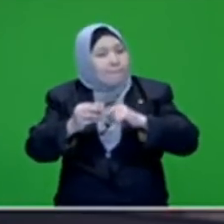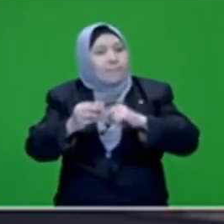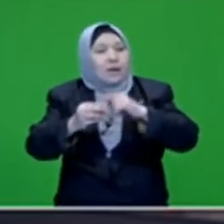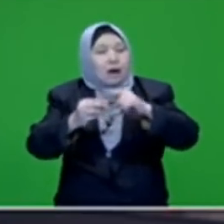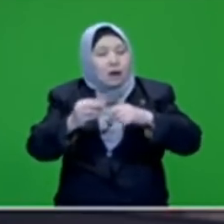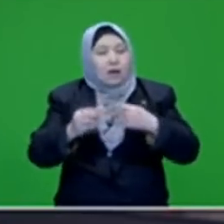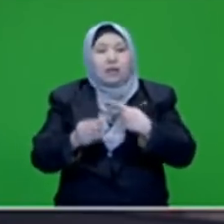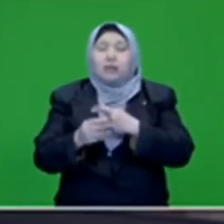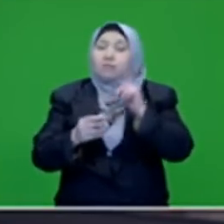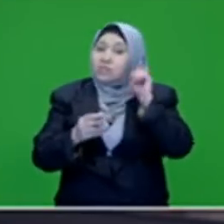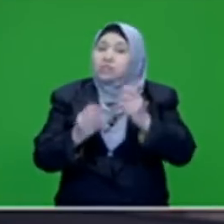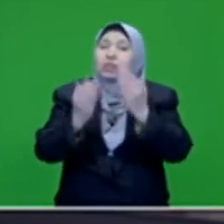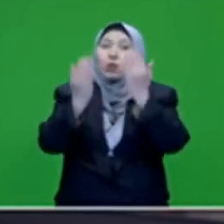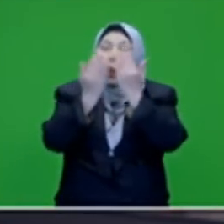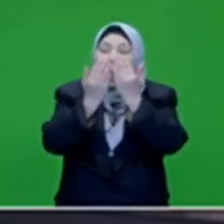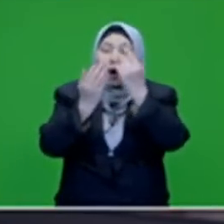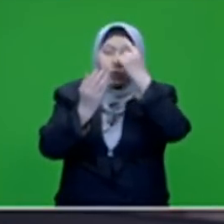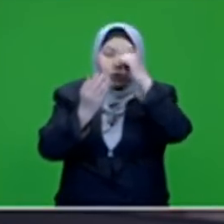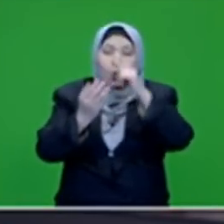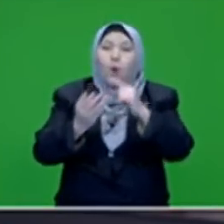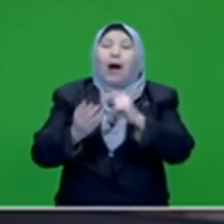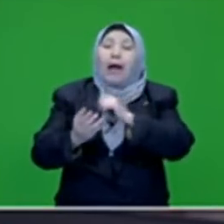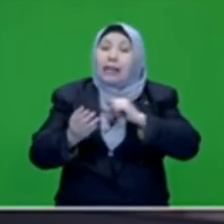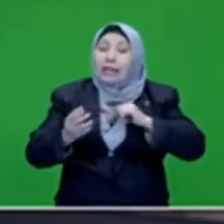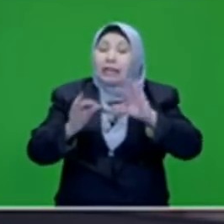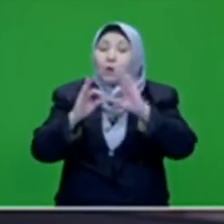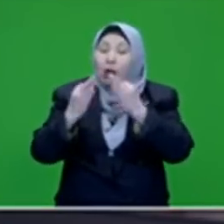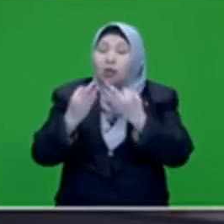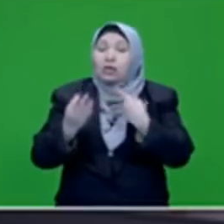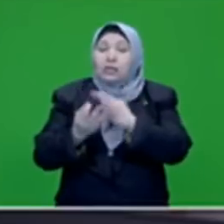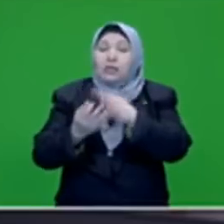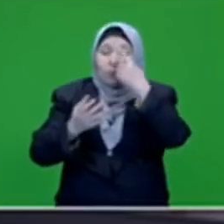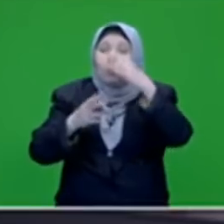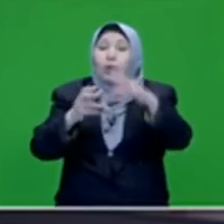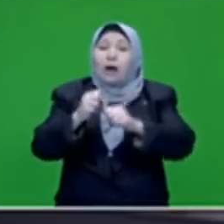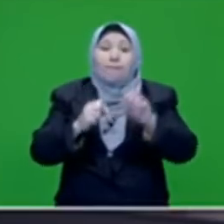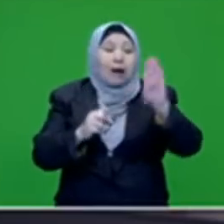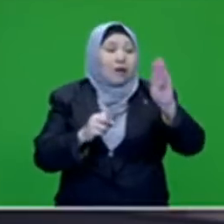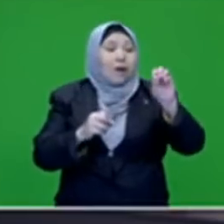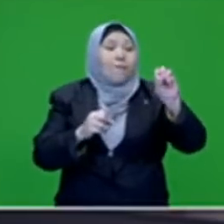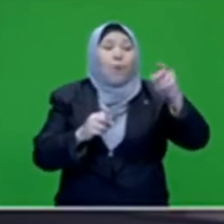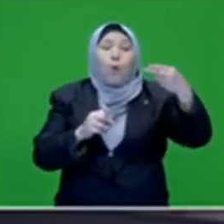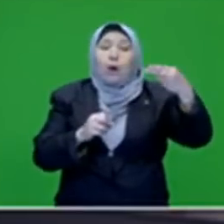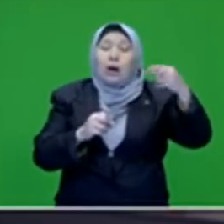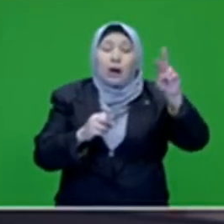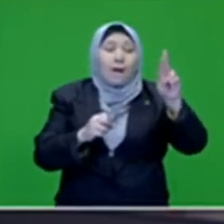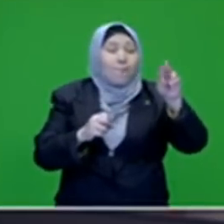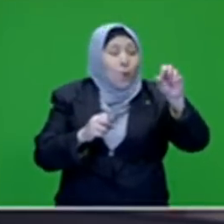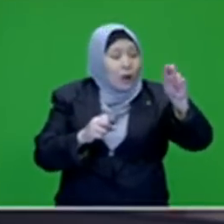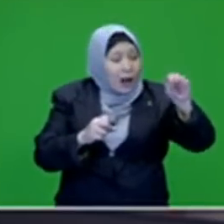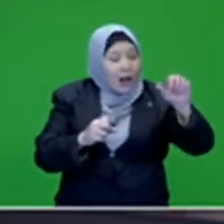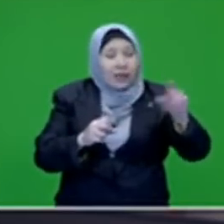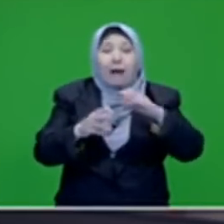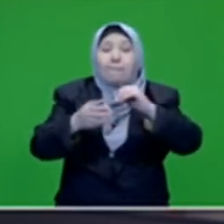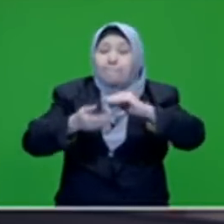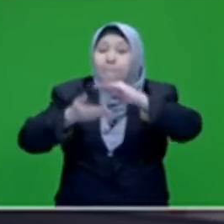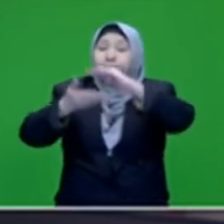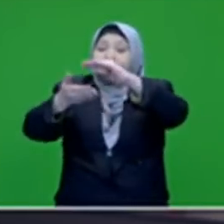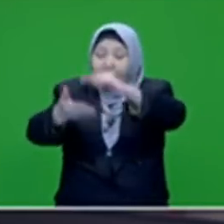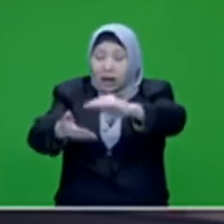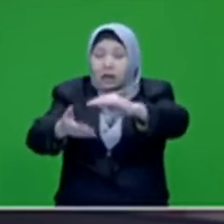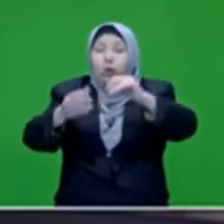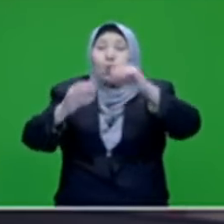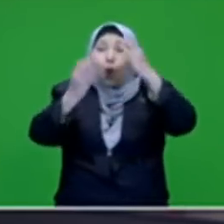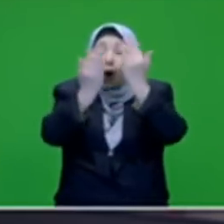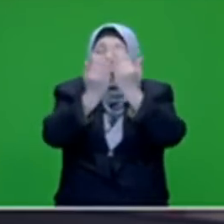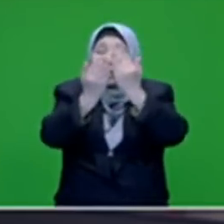kena doa untuk ahli keluarga kita yang dah Islam pun untuk dapat Burhan dan bila sampai doa itu dikabulkan